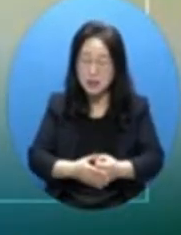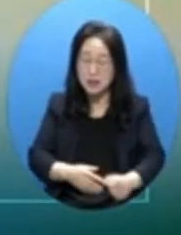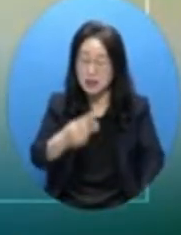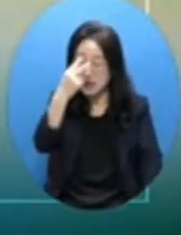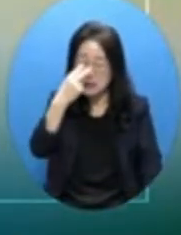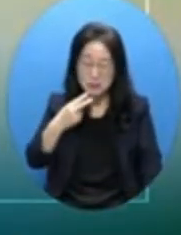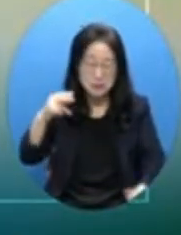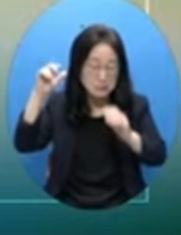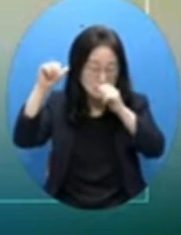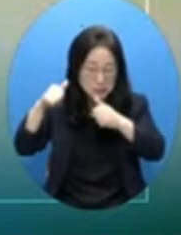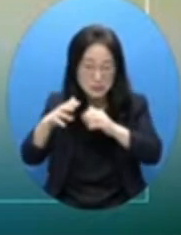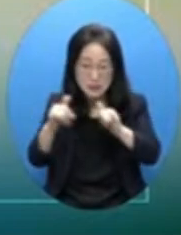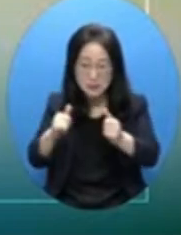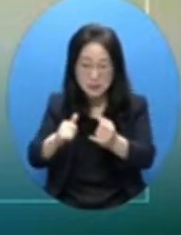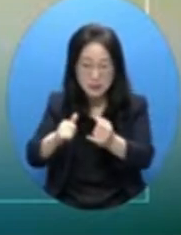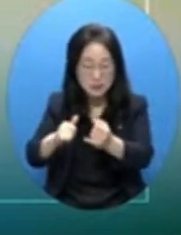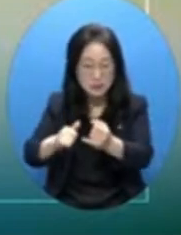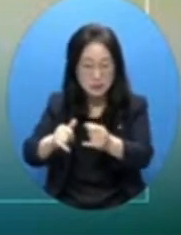정죄하느냐?